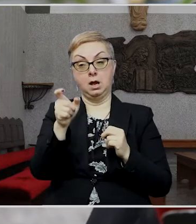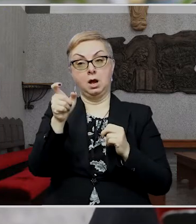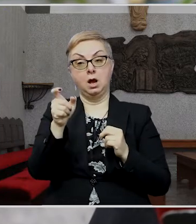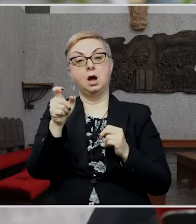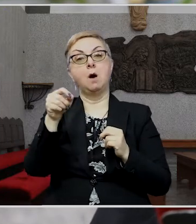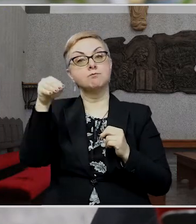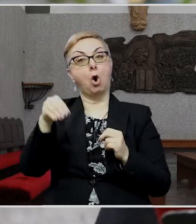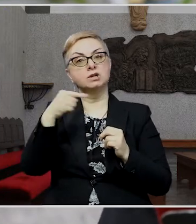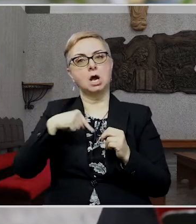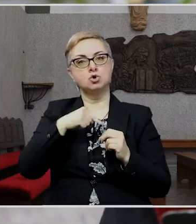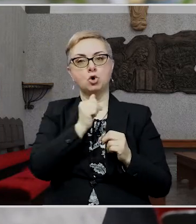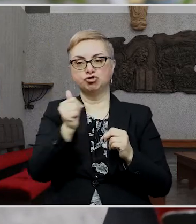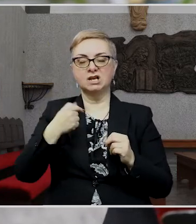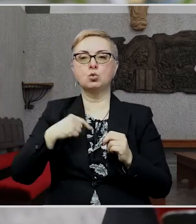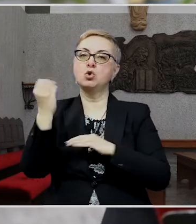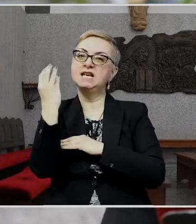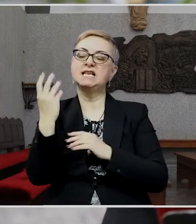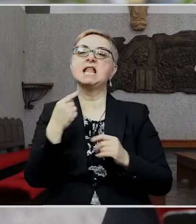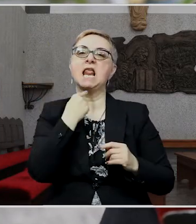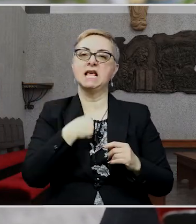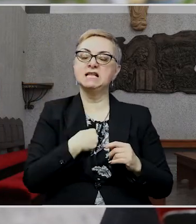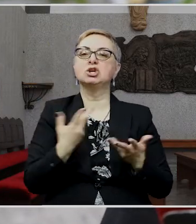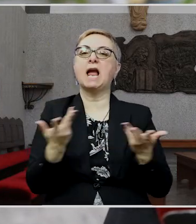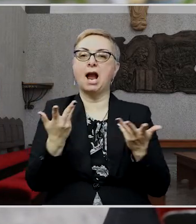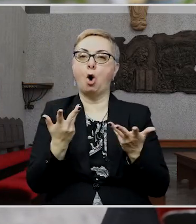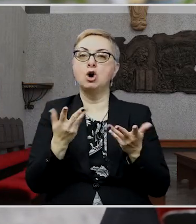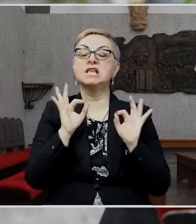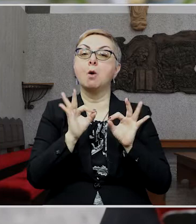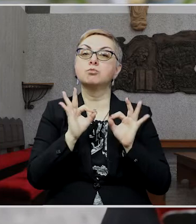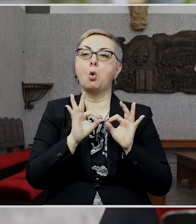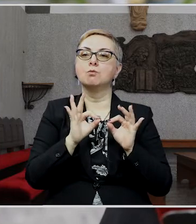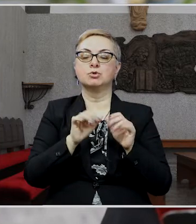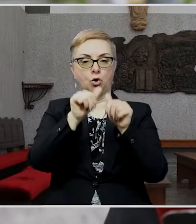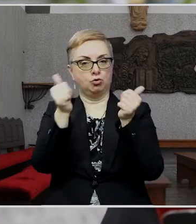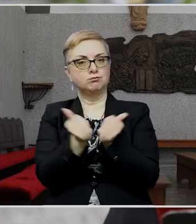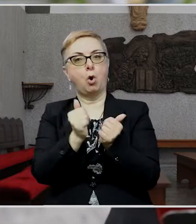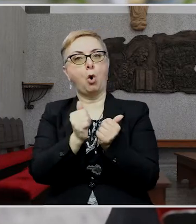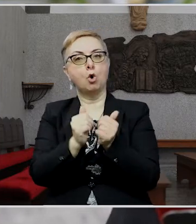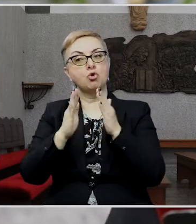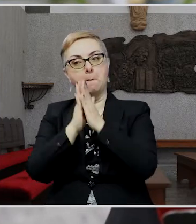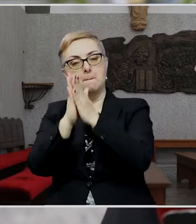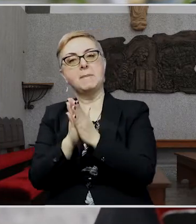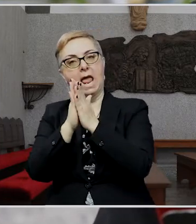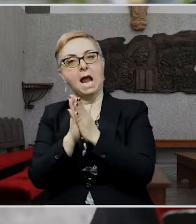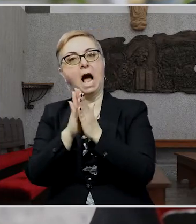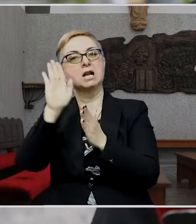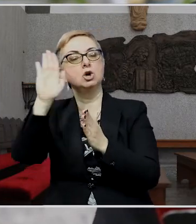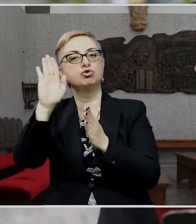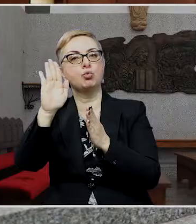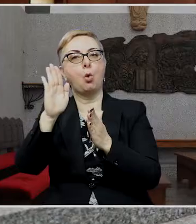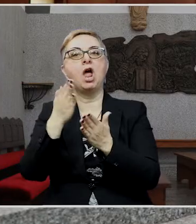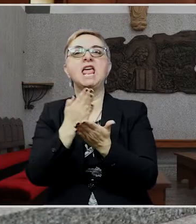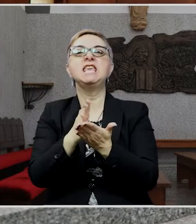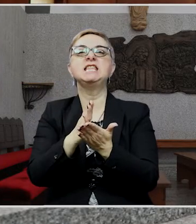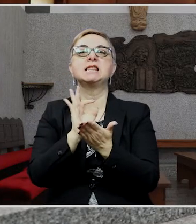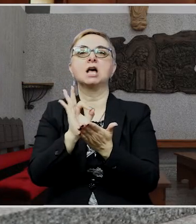insegnare può dire ad ognuno di noi è proprio questo il modo di pregare di mosè e l'intercessione